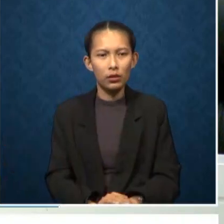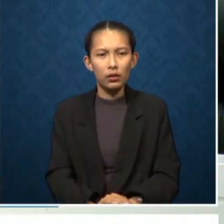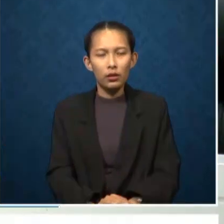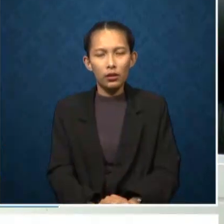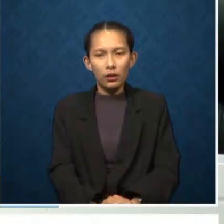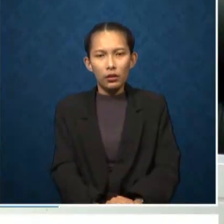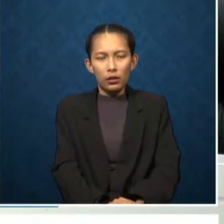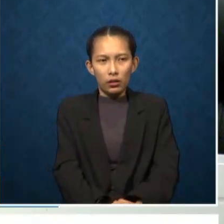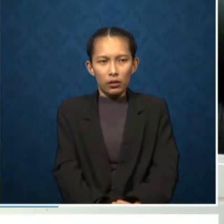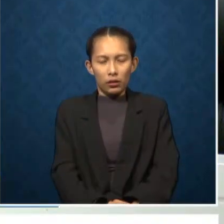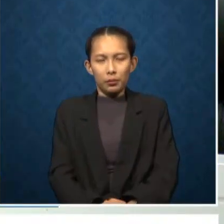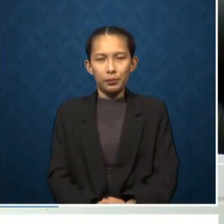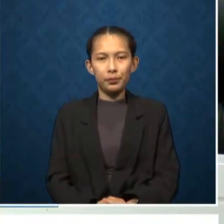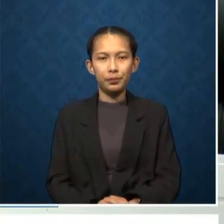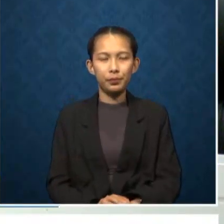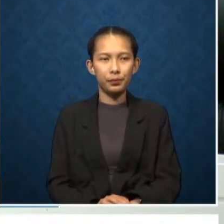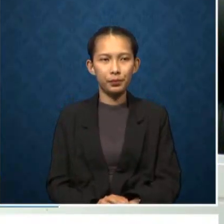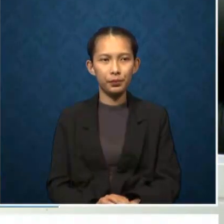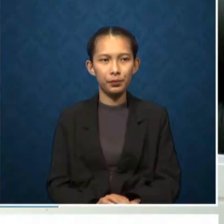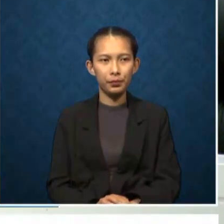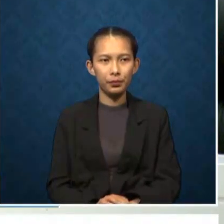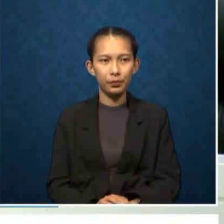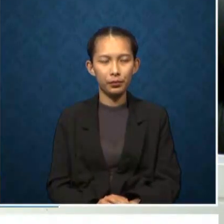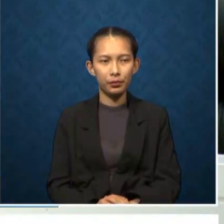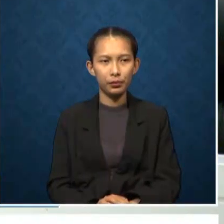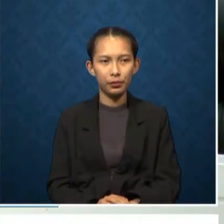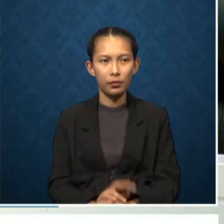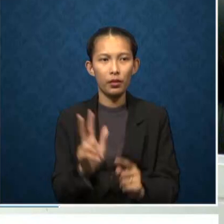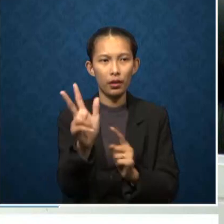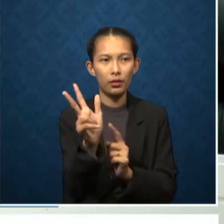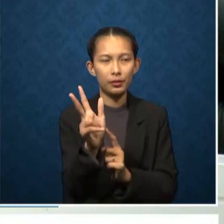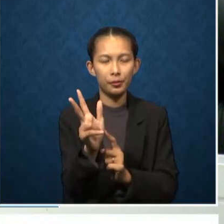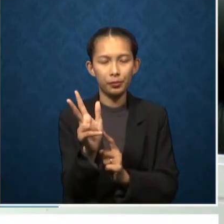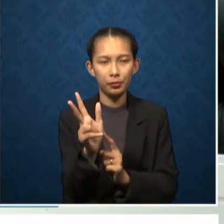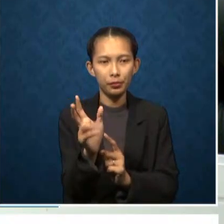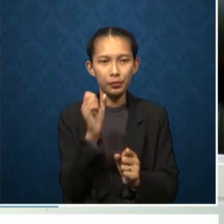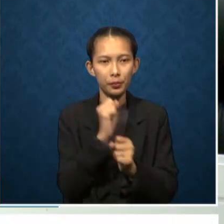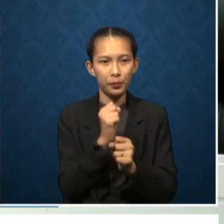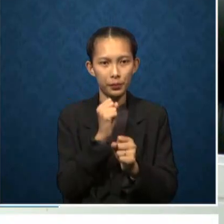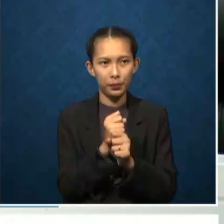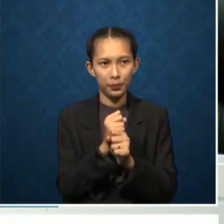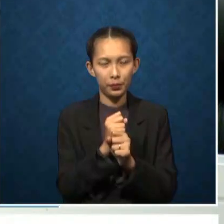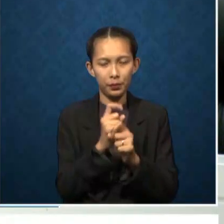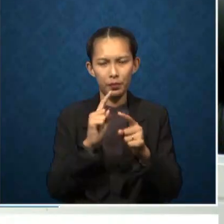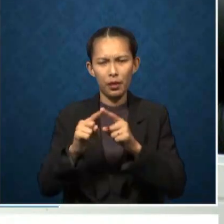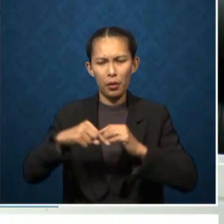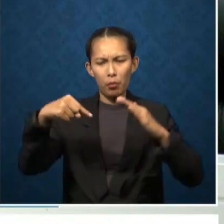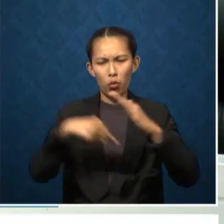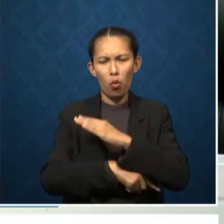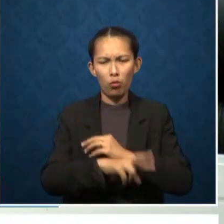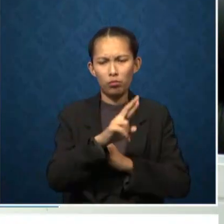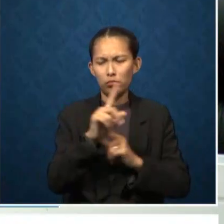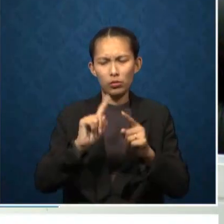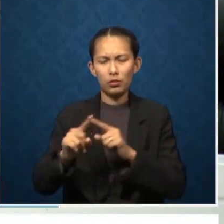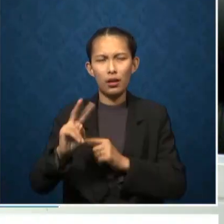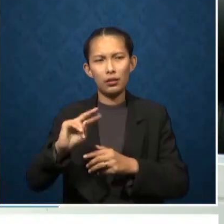ประเด็นที่ถัดมานะประเด็นที่3นะคะก็เป็นเรื่องของการสร้างกลไกที่จะป้องกันและปรับป้องกันการทุจริตอย่างเป็นระบบนะคะเราก็ร่